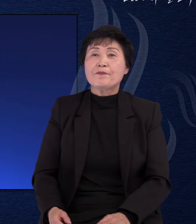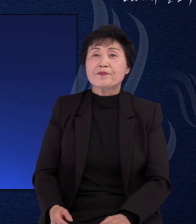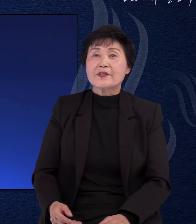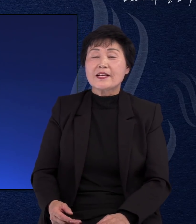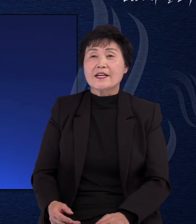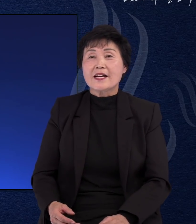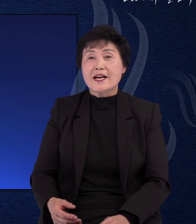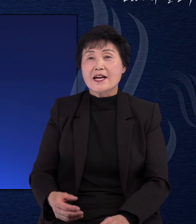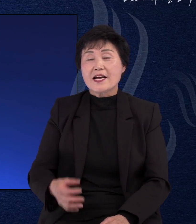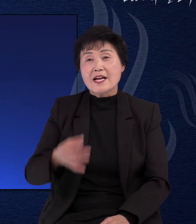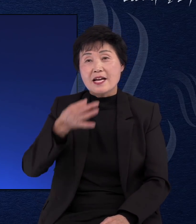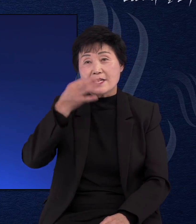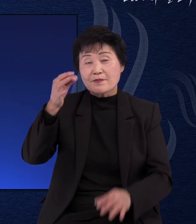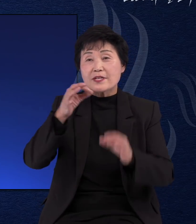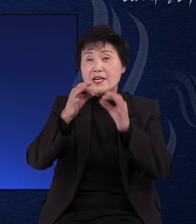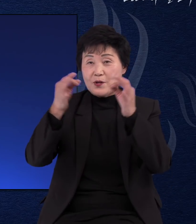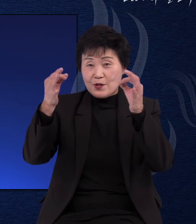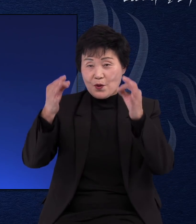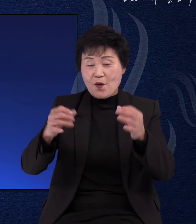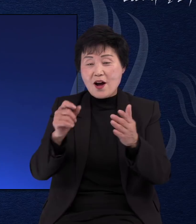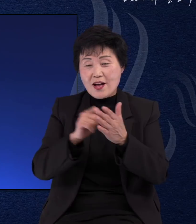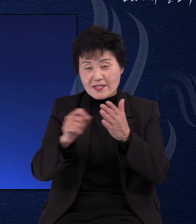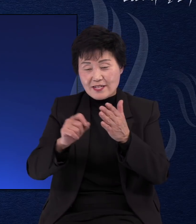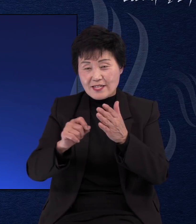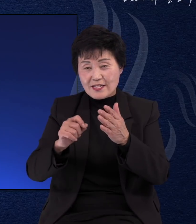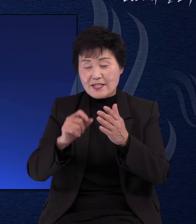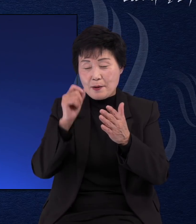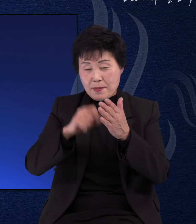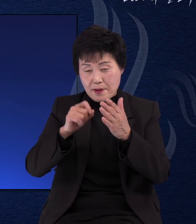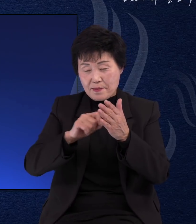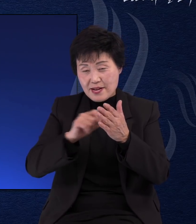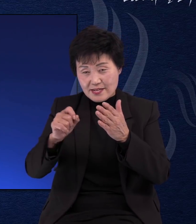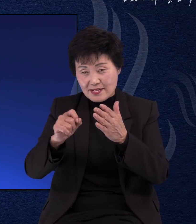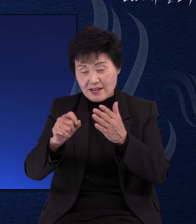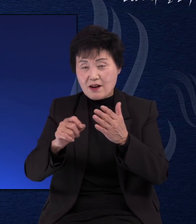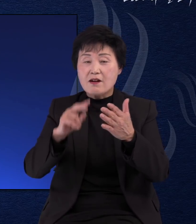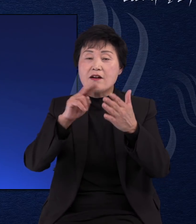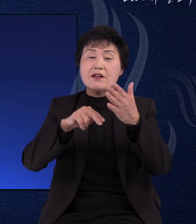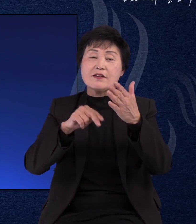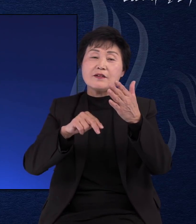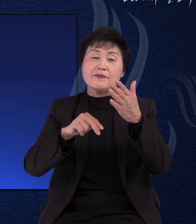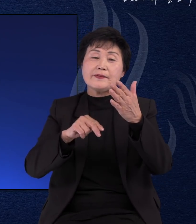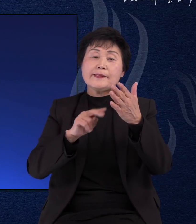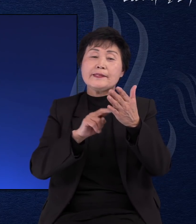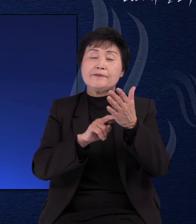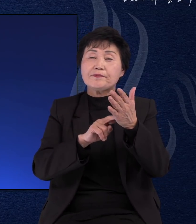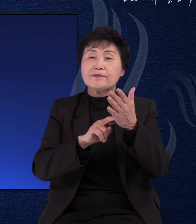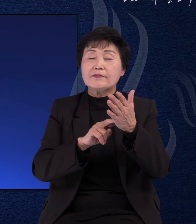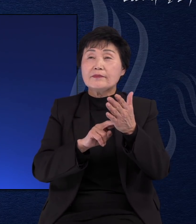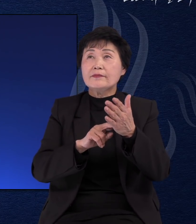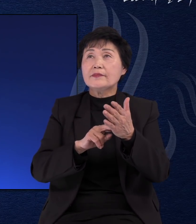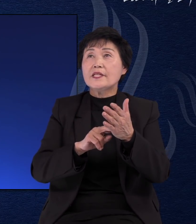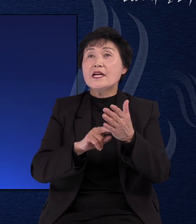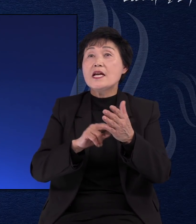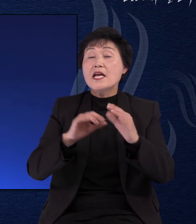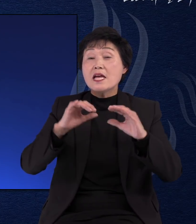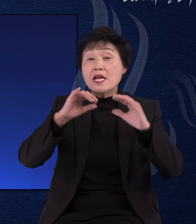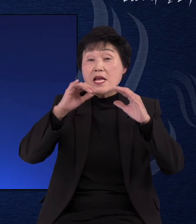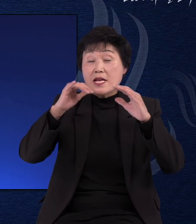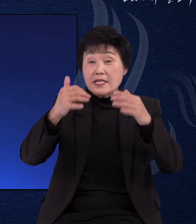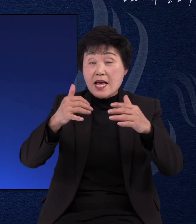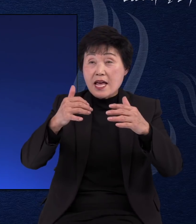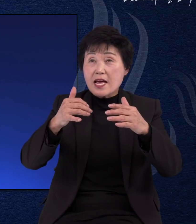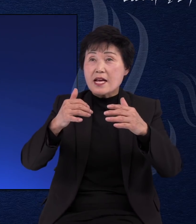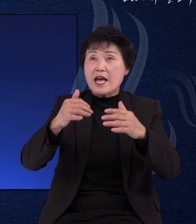가지고 읽어주면서, 여러분, 이것이 우리가 그토록 주먹쥐고 외쳤던 세계 미국 한국 비전인데